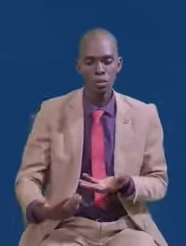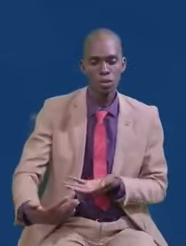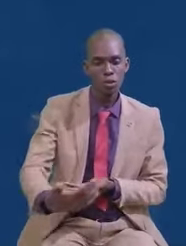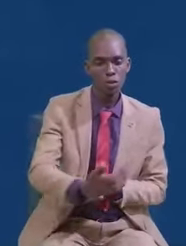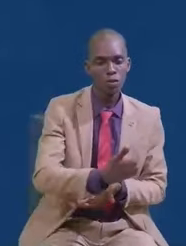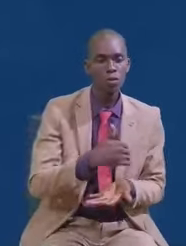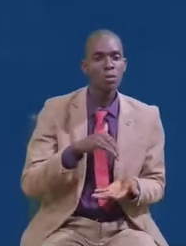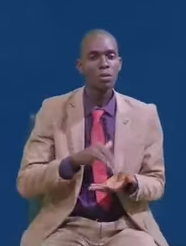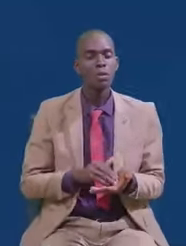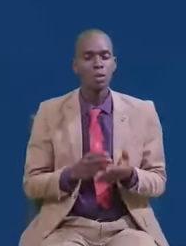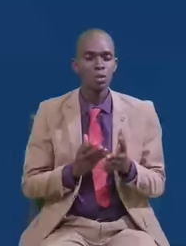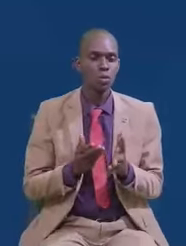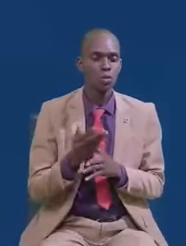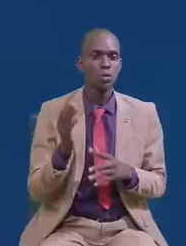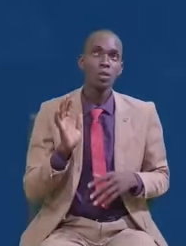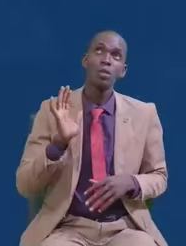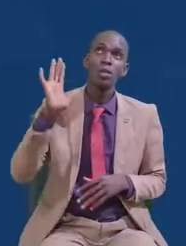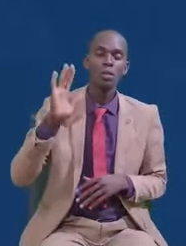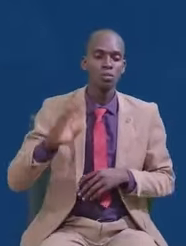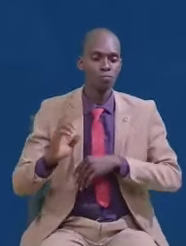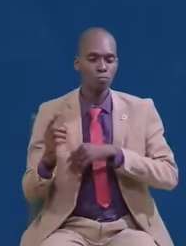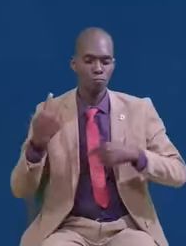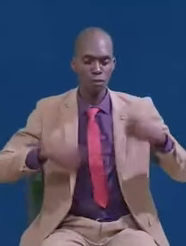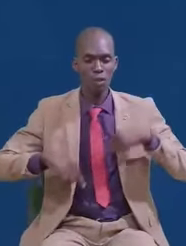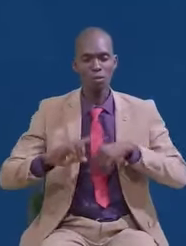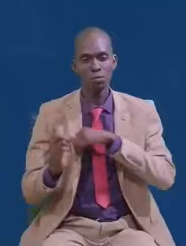La guérison par les meurtrissures marquantes.